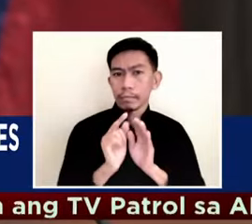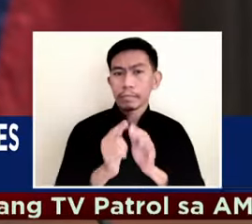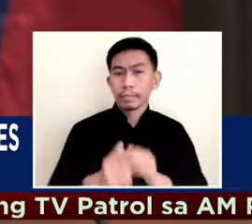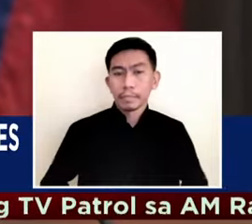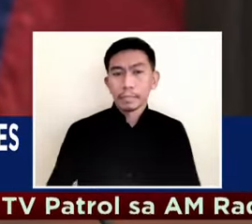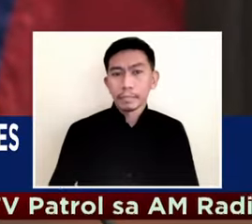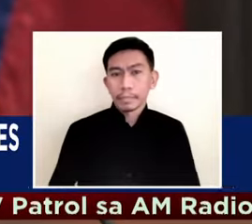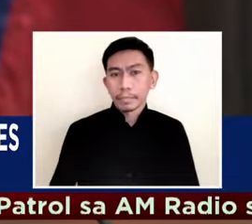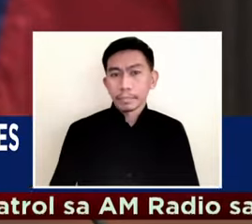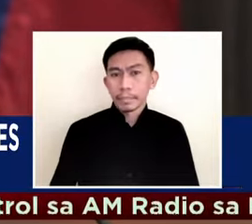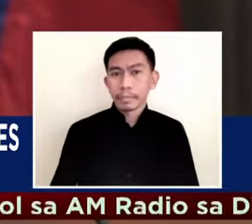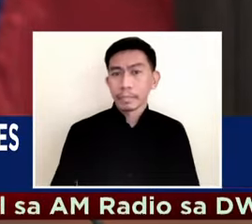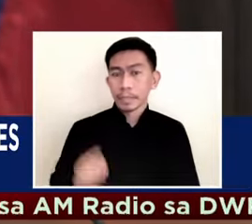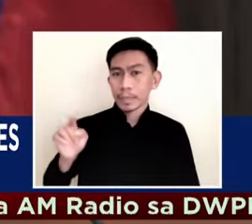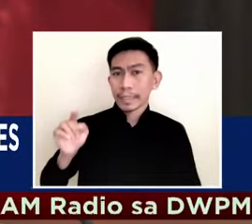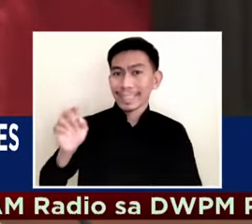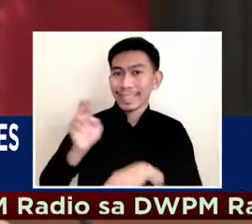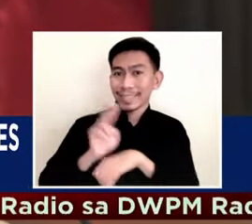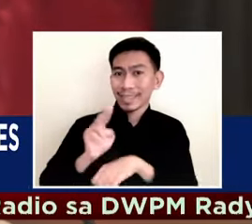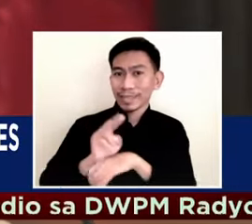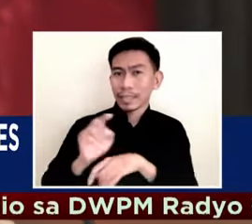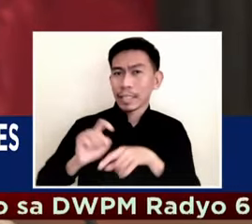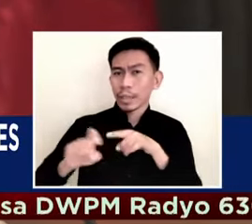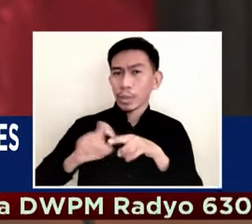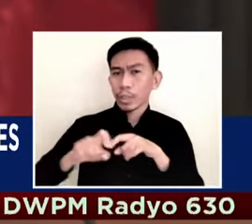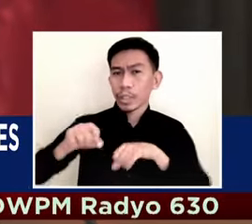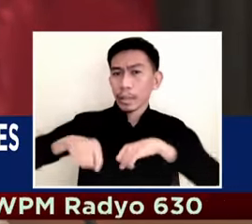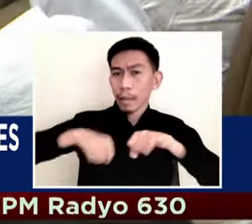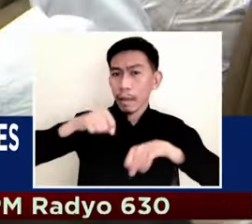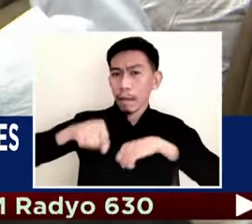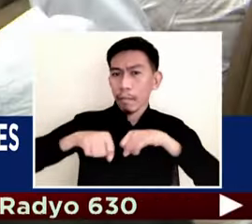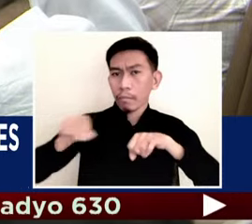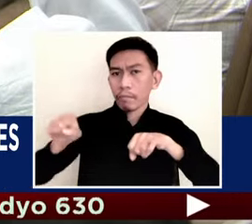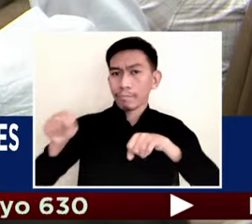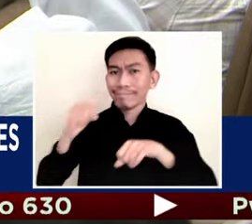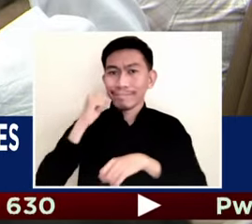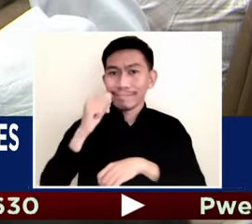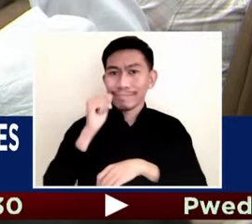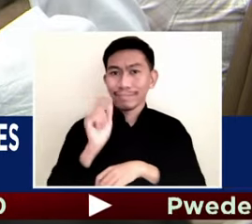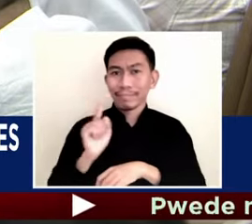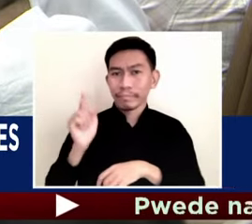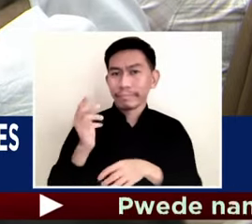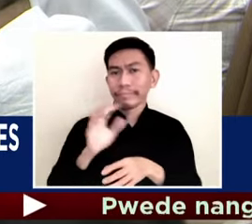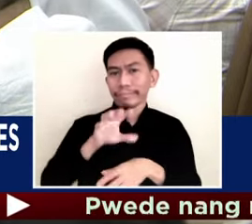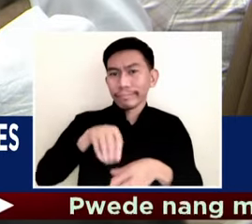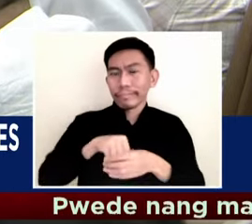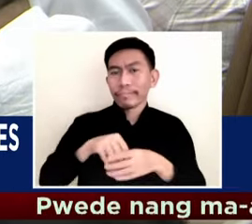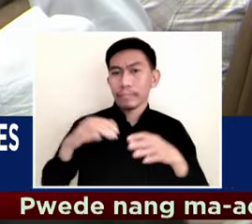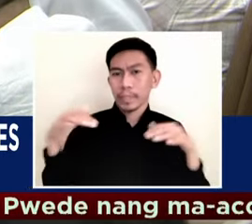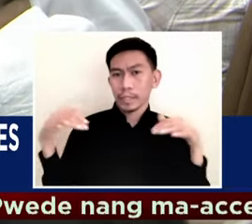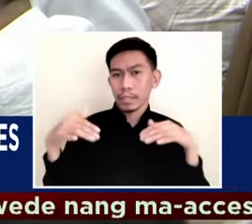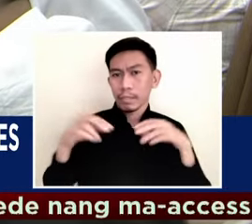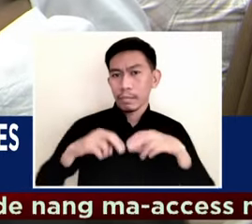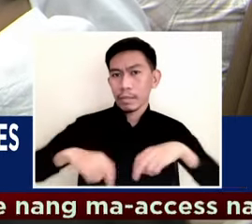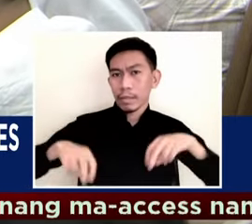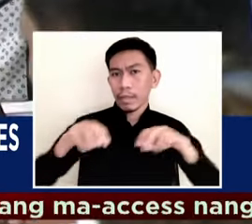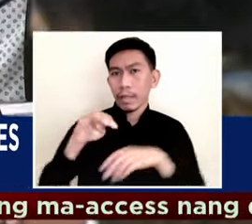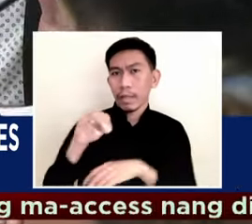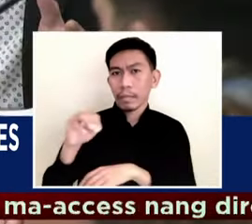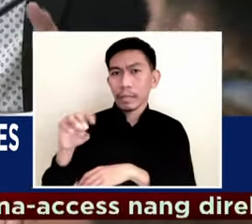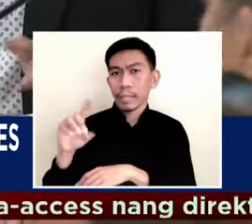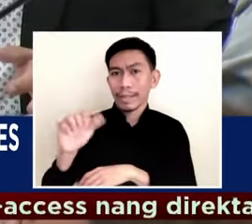Isang e-bike user na si Tina sa mga dumalo at nakinig sa pulong ngayong Lunes at tanggapan ng Metro Manila Development